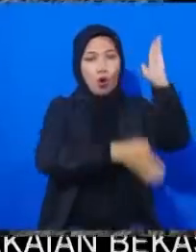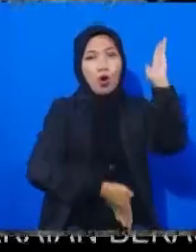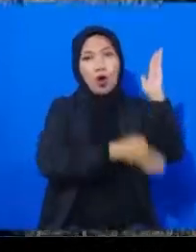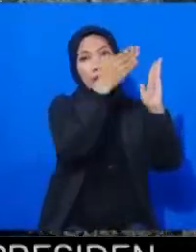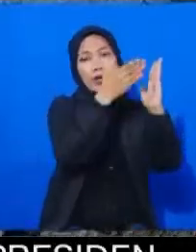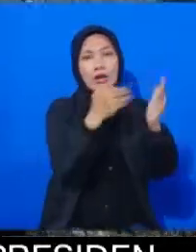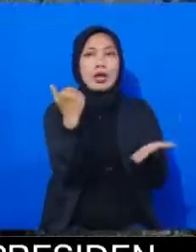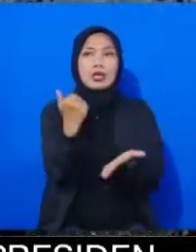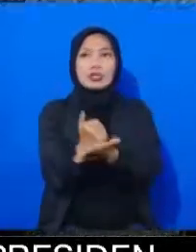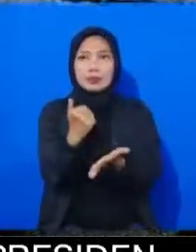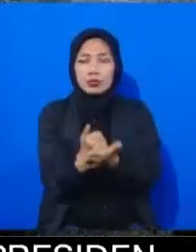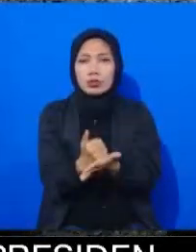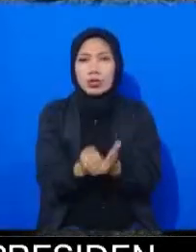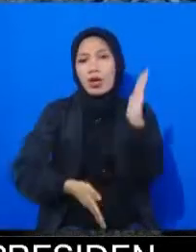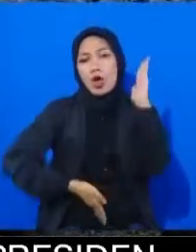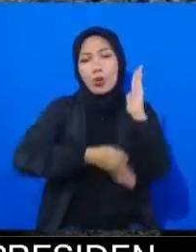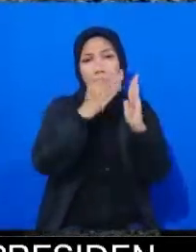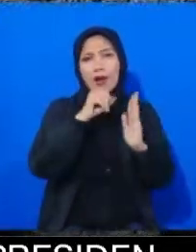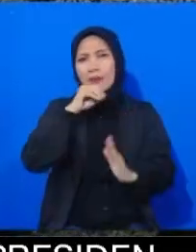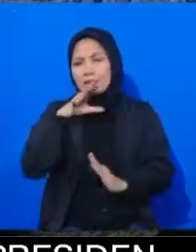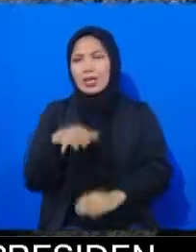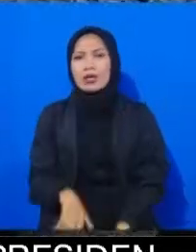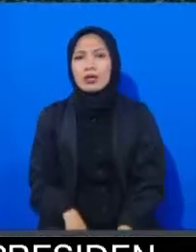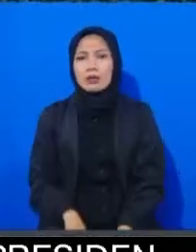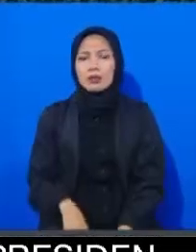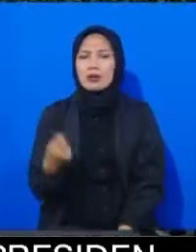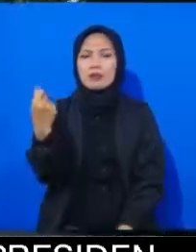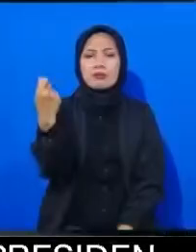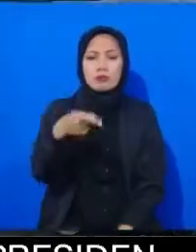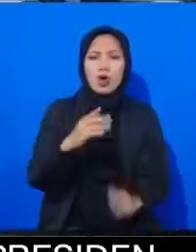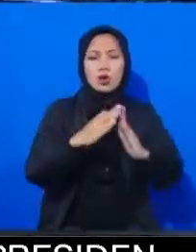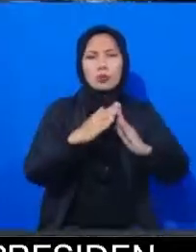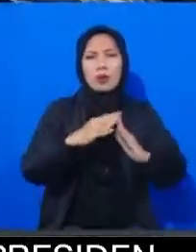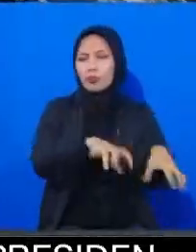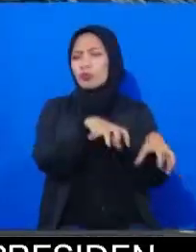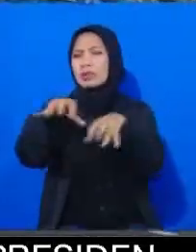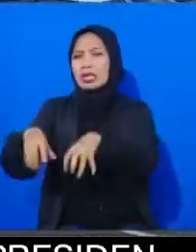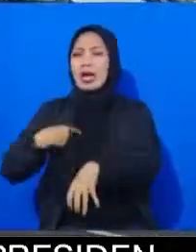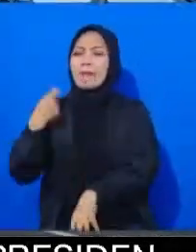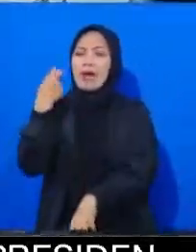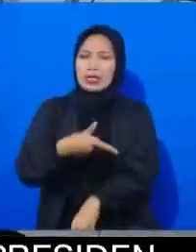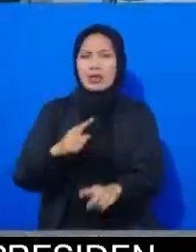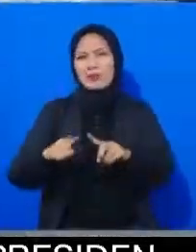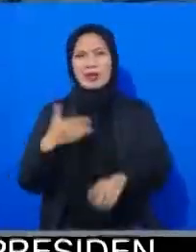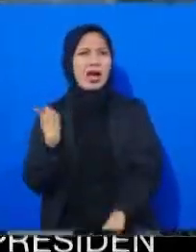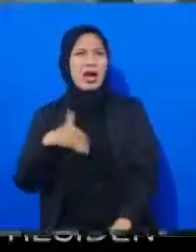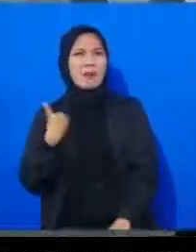telah menawarkan ganti rugi, namun ia terpaksa menolak lantaran harganya tidak sesuai.